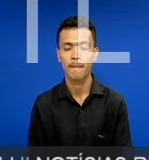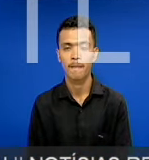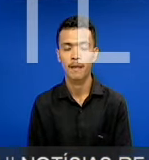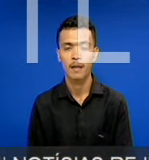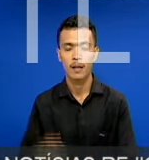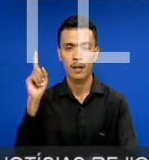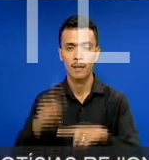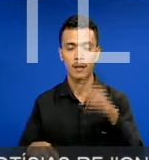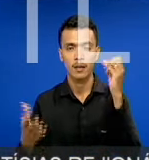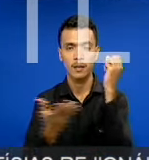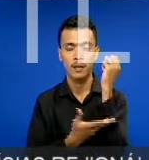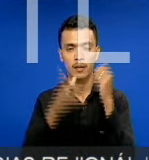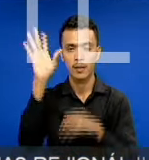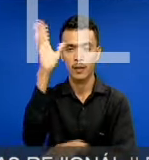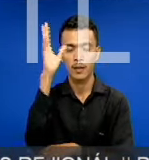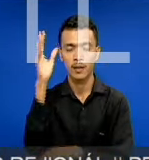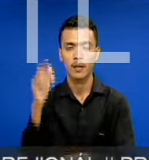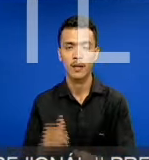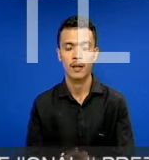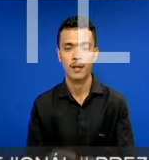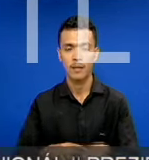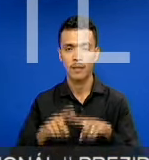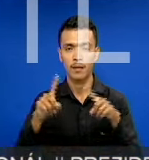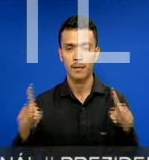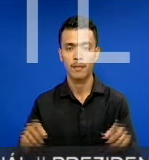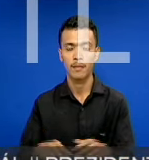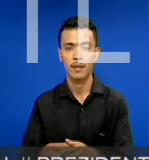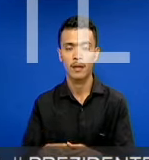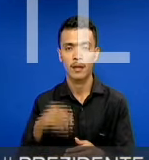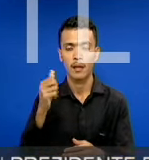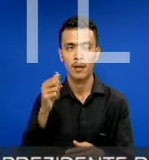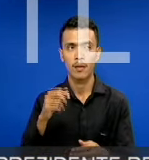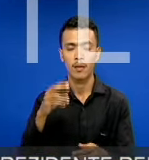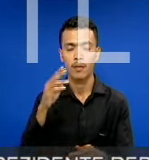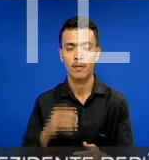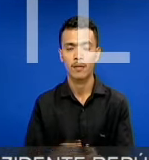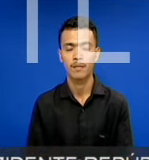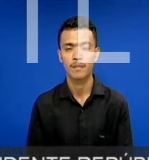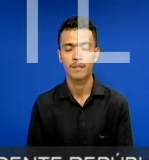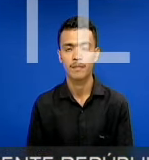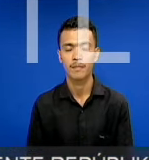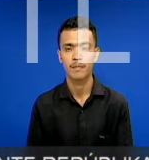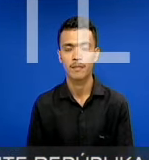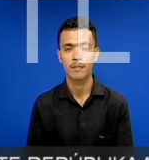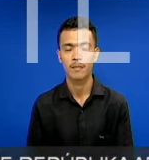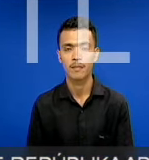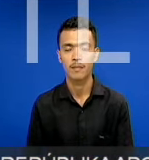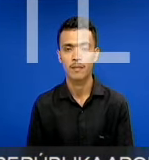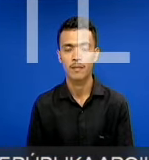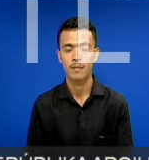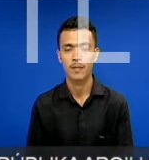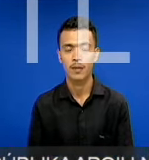jadi tidak memotong pohonnya tetapi rantingnya daripada pohon tersebut Jadi dari situ dari